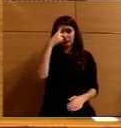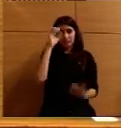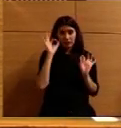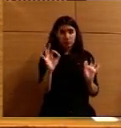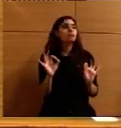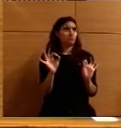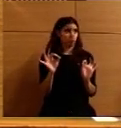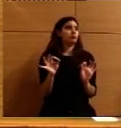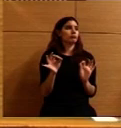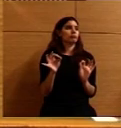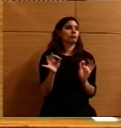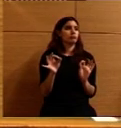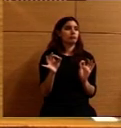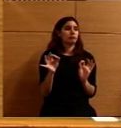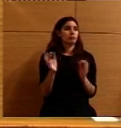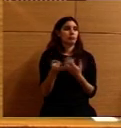comptes?